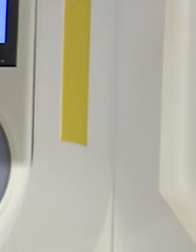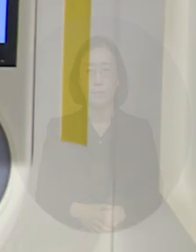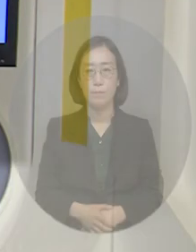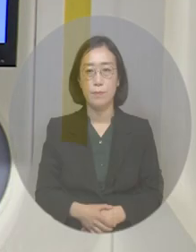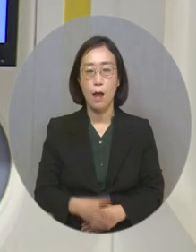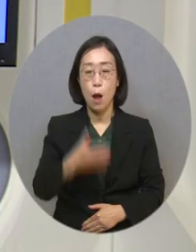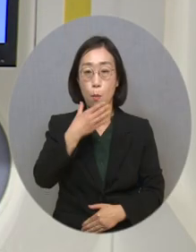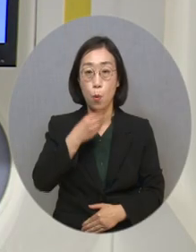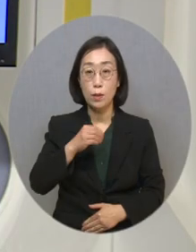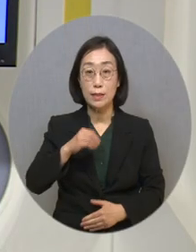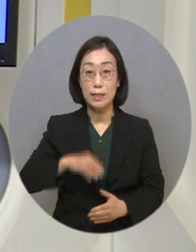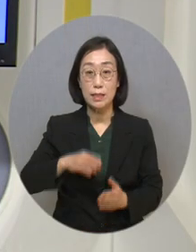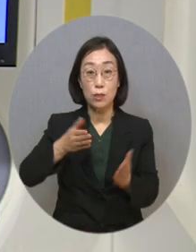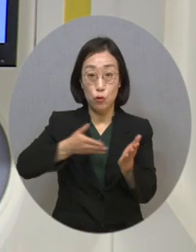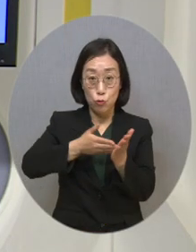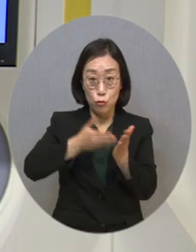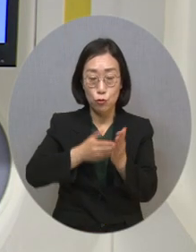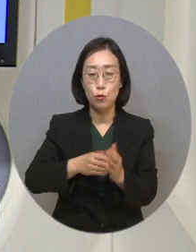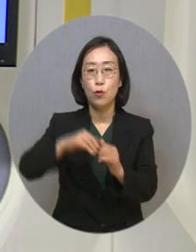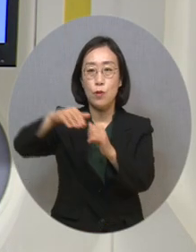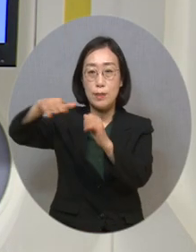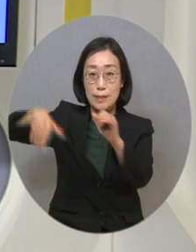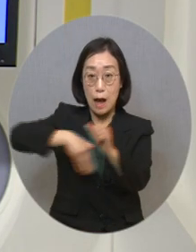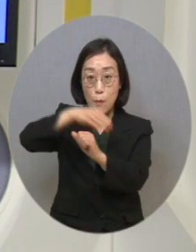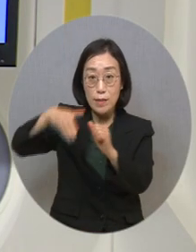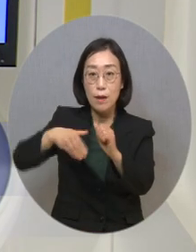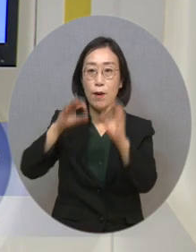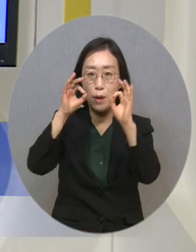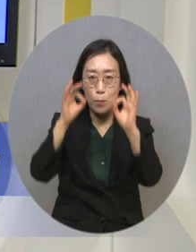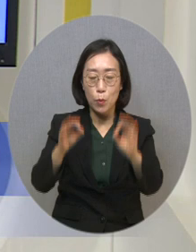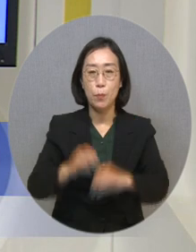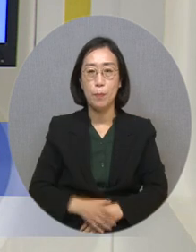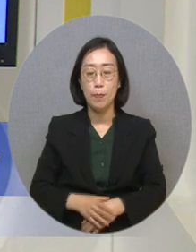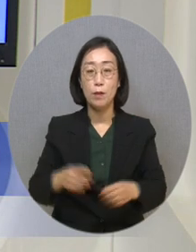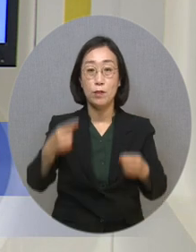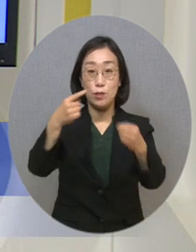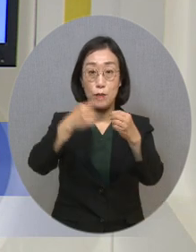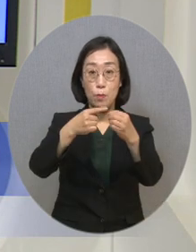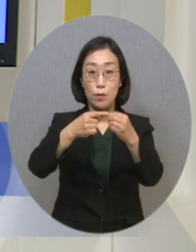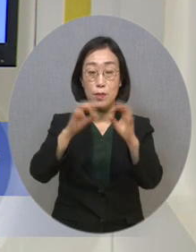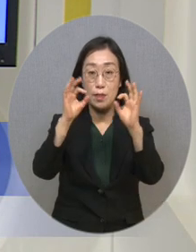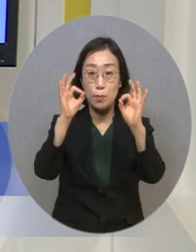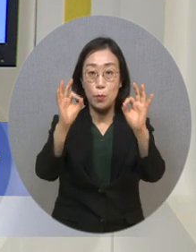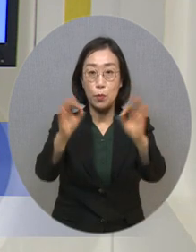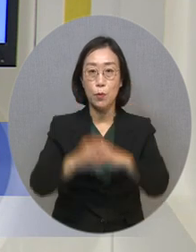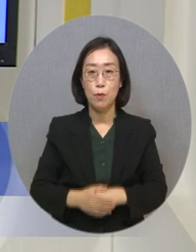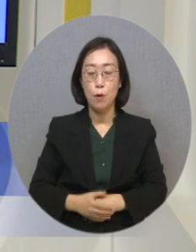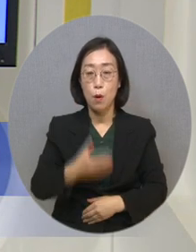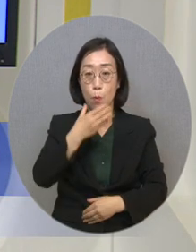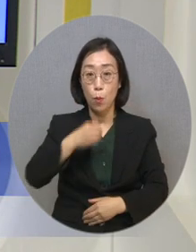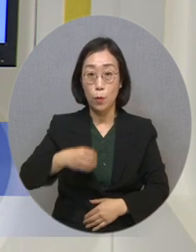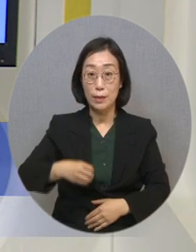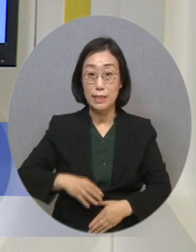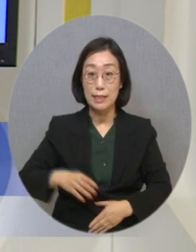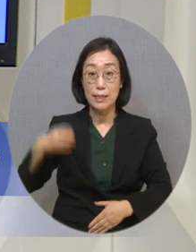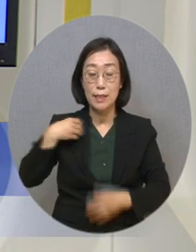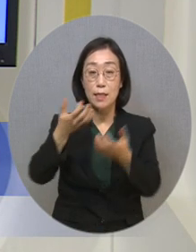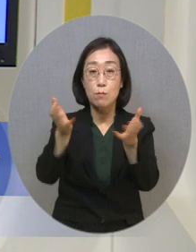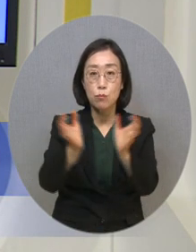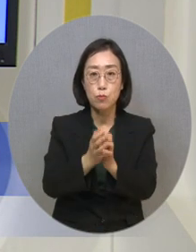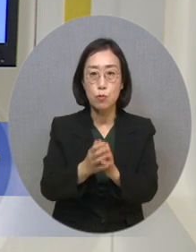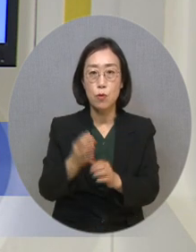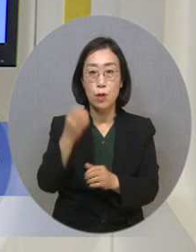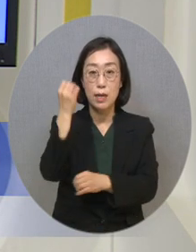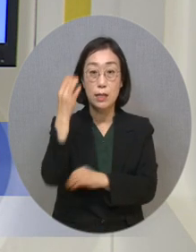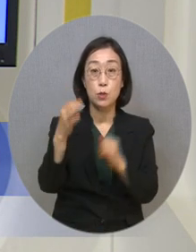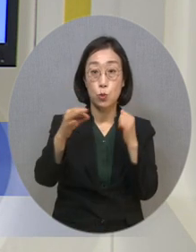웰페어 뉴스와 함께 사회복지의 이슈를 만나봅니다 오늘 첫 번째 기사입니다 보건복지부는 올해 기초연금